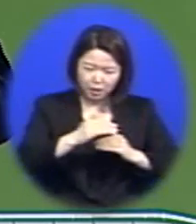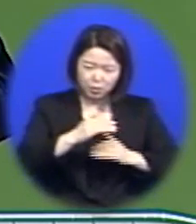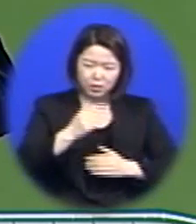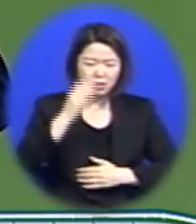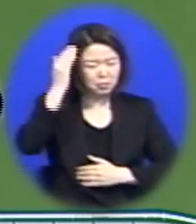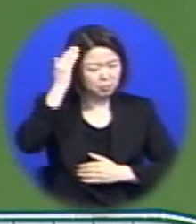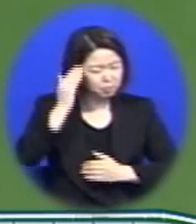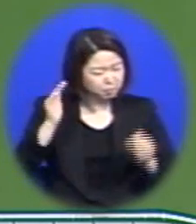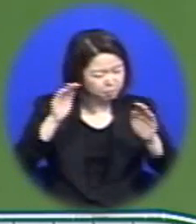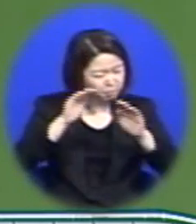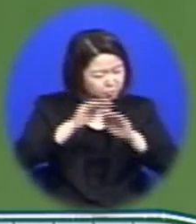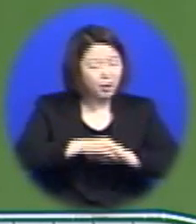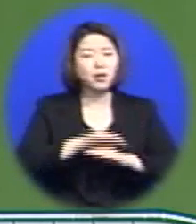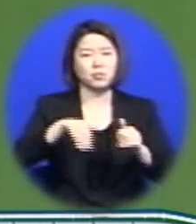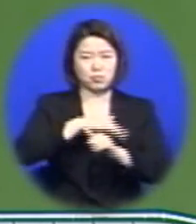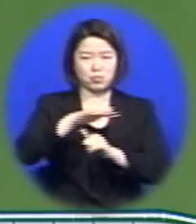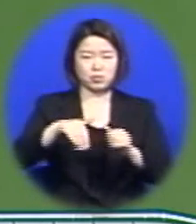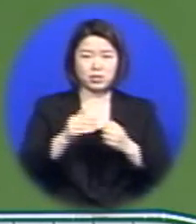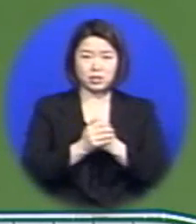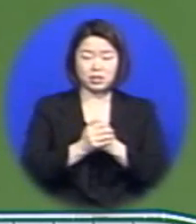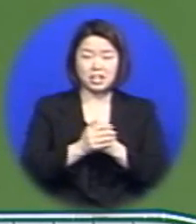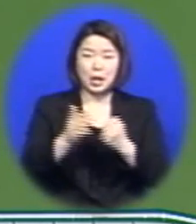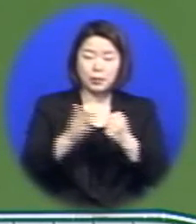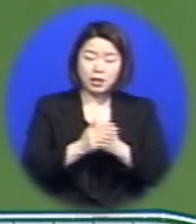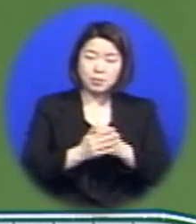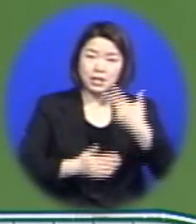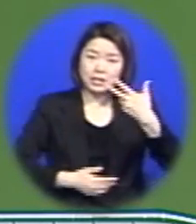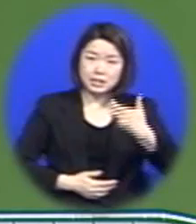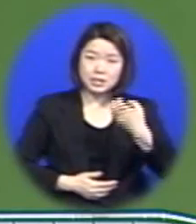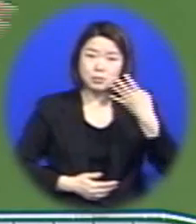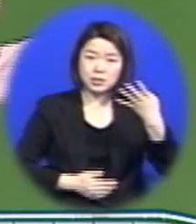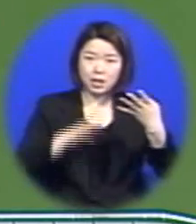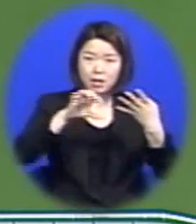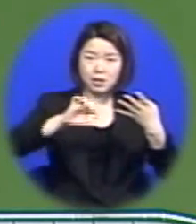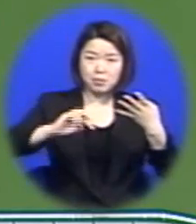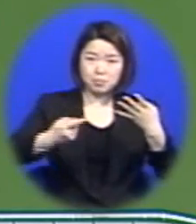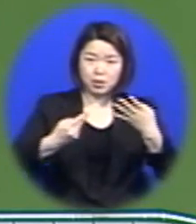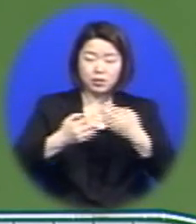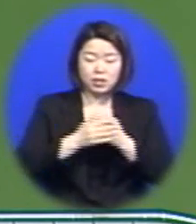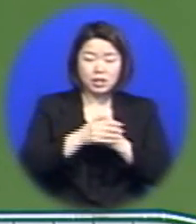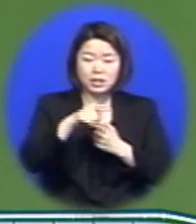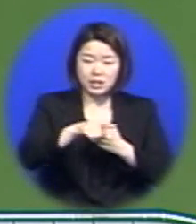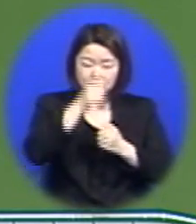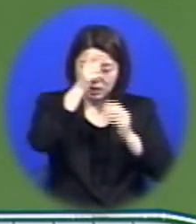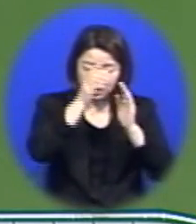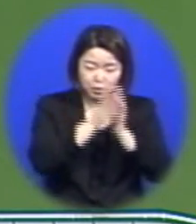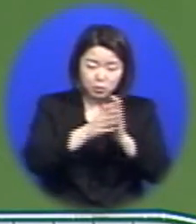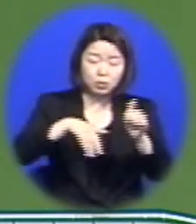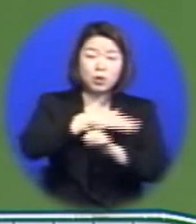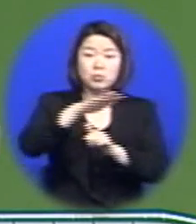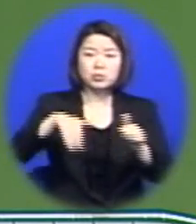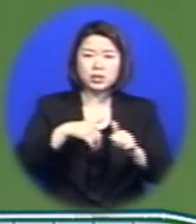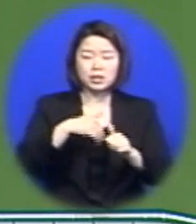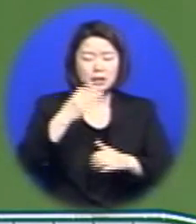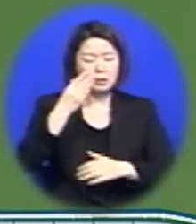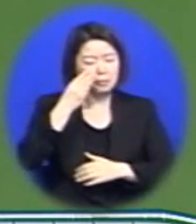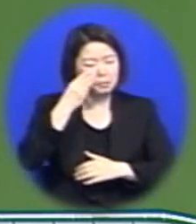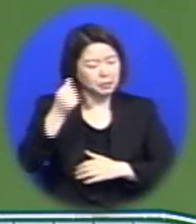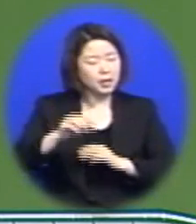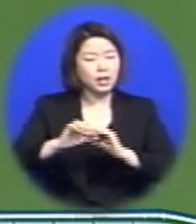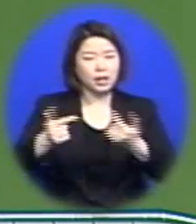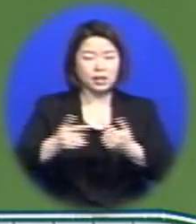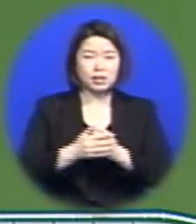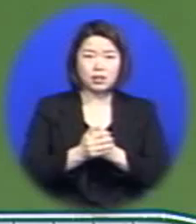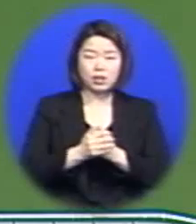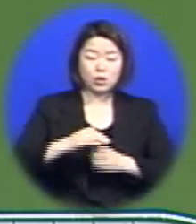그러나 우리들에게 있어서는이 시편 74편 기도의 분위기가 절대로 낯선 분위기가 아닙니다 우리가 정말